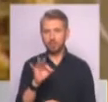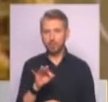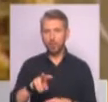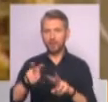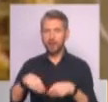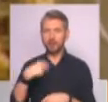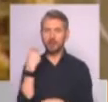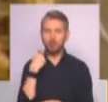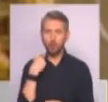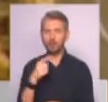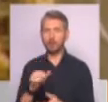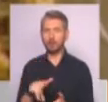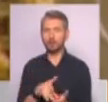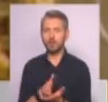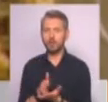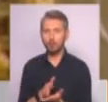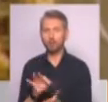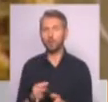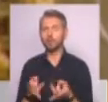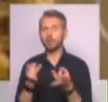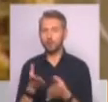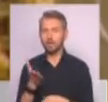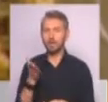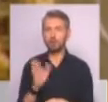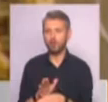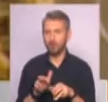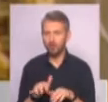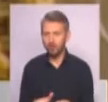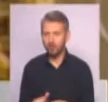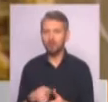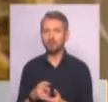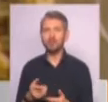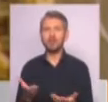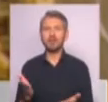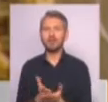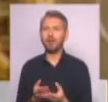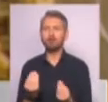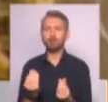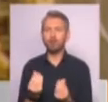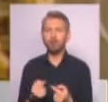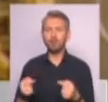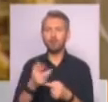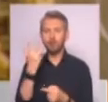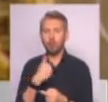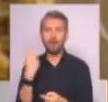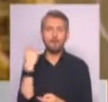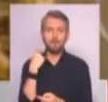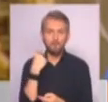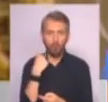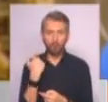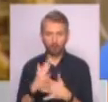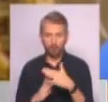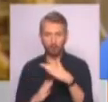стягнення заборгованості за комунальні послуги, про спрощене наказове провадження. Скажіть, будь ласка, чи є сума, відповідно, коли вже борг певної